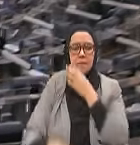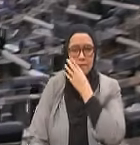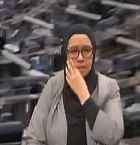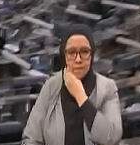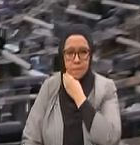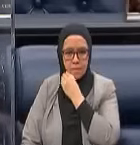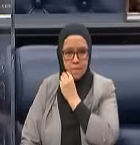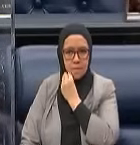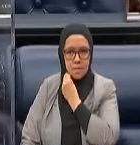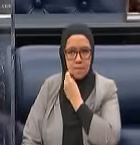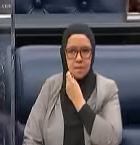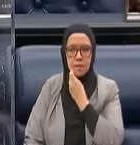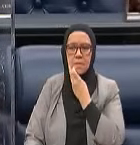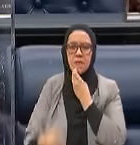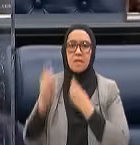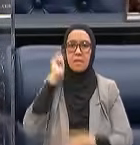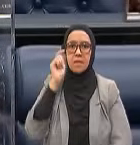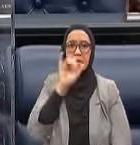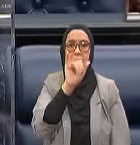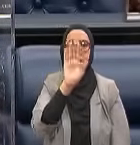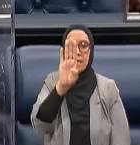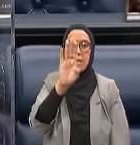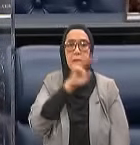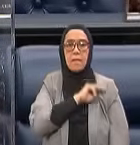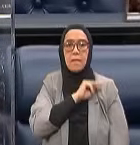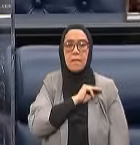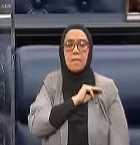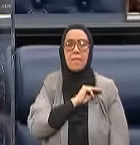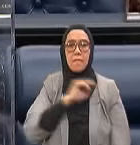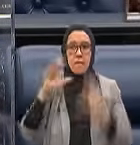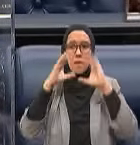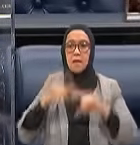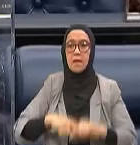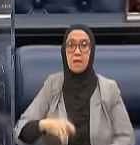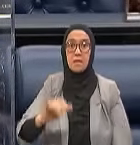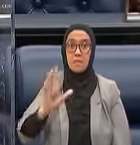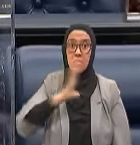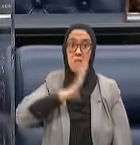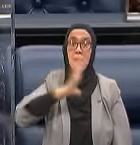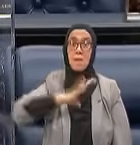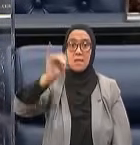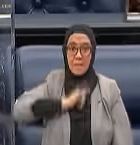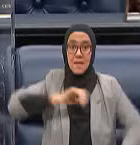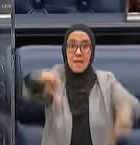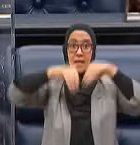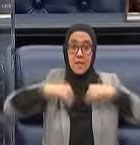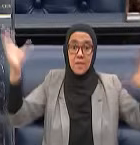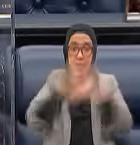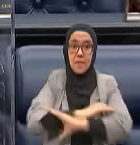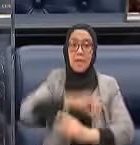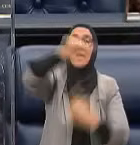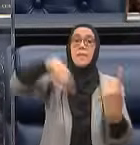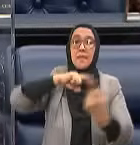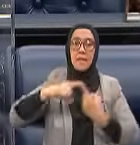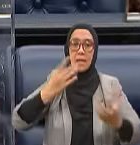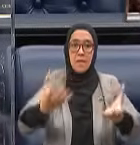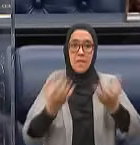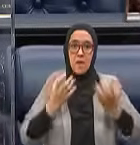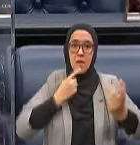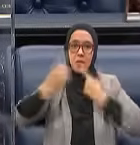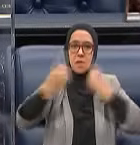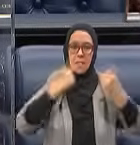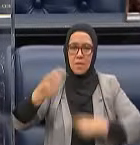mencucinya terkait saya terima coba daripada WiFi Madrid bila-bila tetapkan masa sagada tas